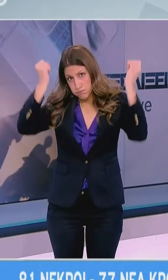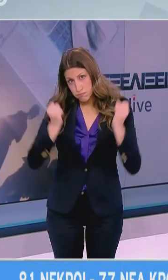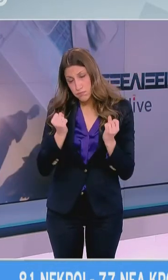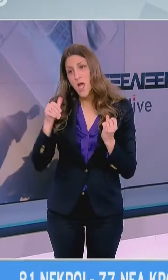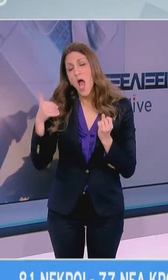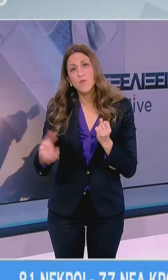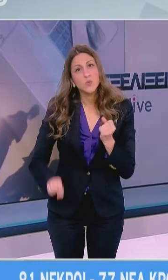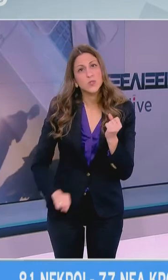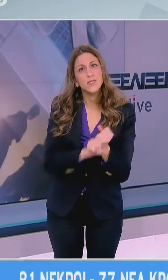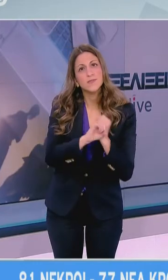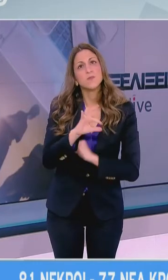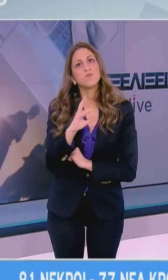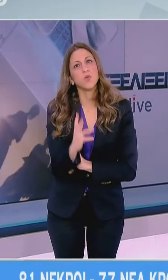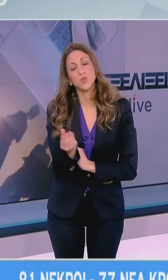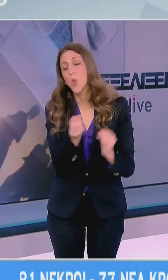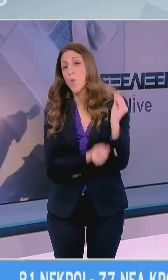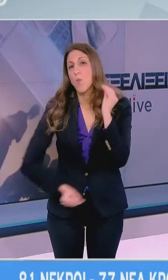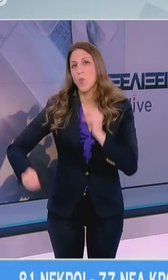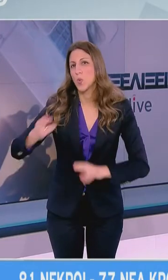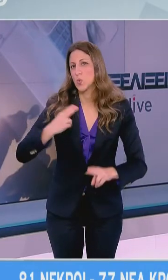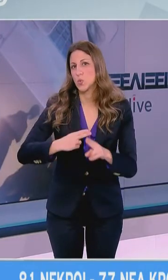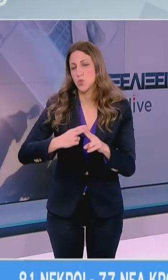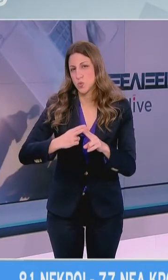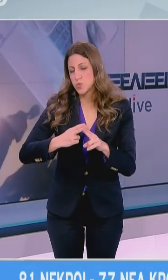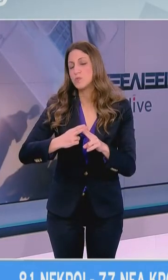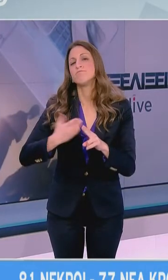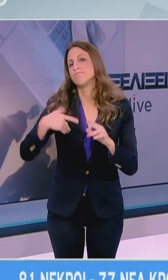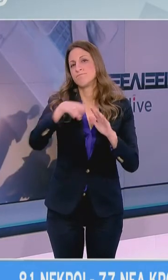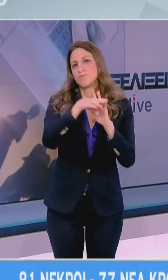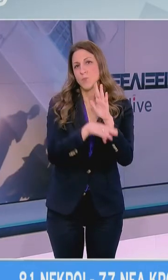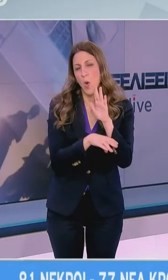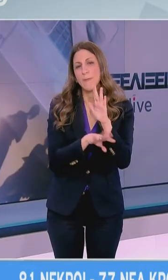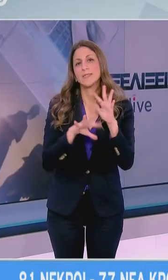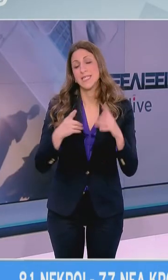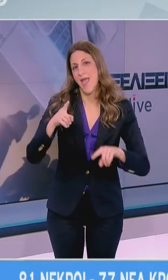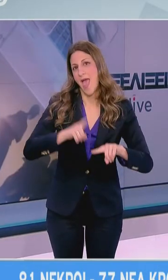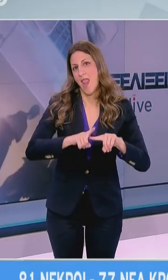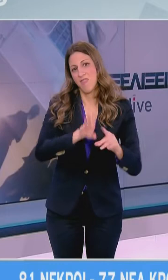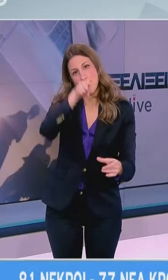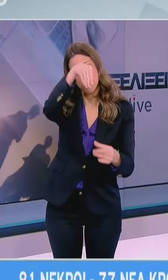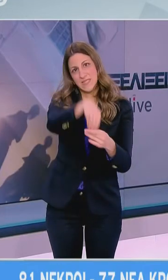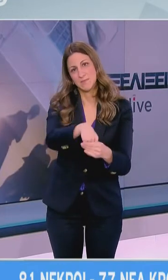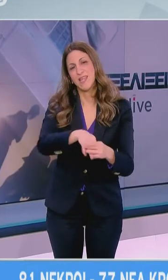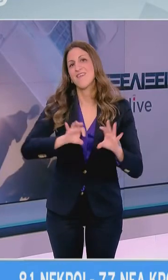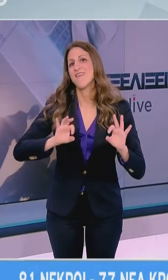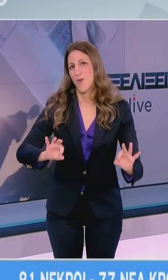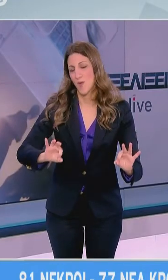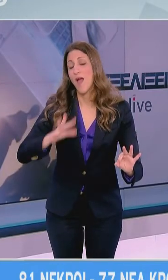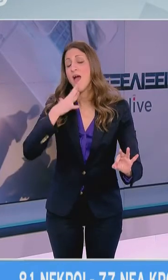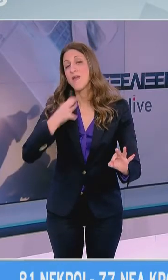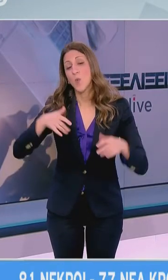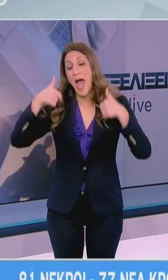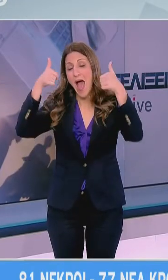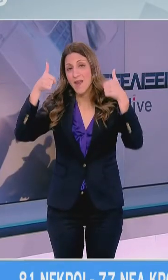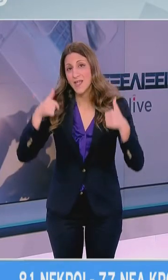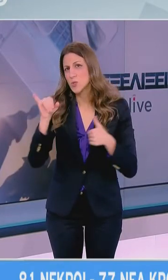κρίση. Το πιο σημαντικό απ' όλα είναι ότι η ιδιαίτερη σημασία αυτής της δράσης θα δοθεί στην Ελλάδα. Γι' αυτό, όπως τονίζεται σε ανακοίνωση